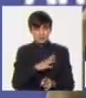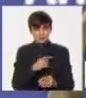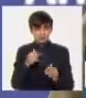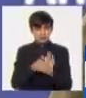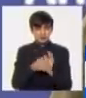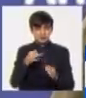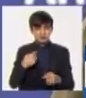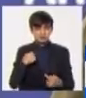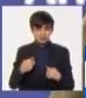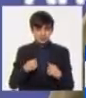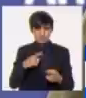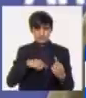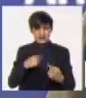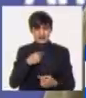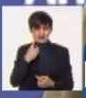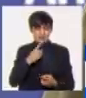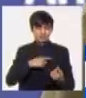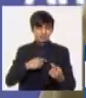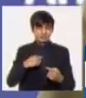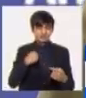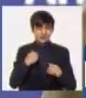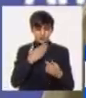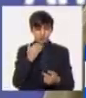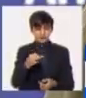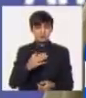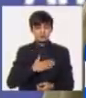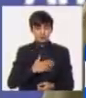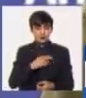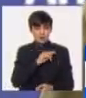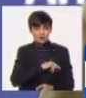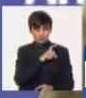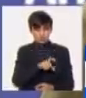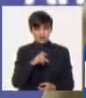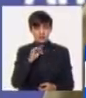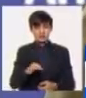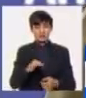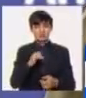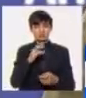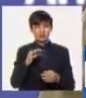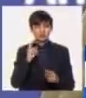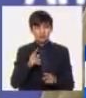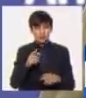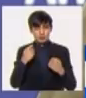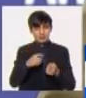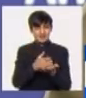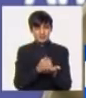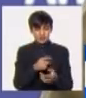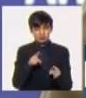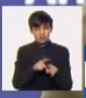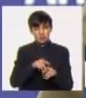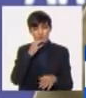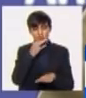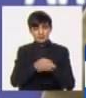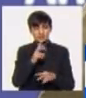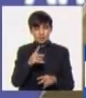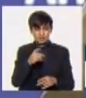самом деле страдаем не только мы, наши работники, но еще и страдают те, кто продают запчасти, кто отвечает.